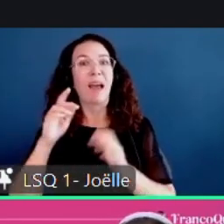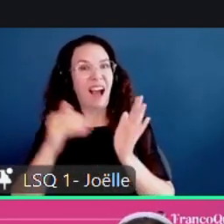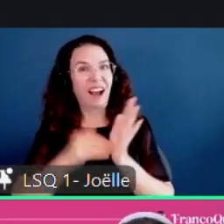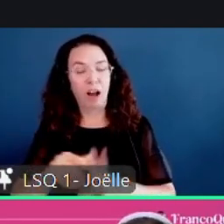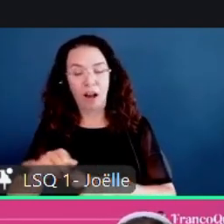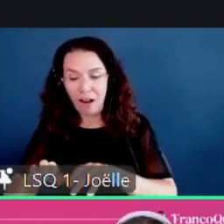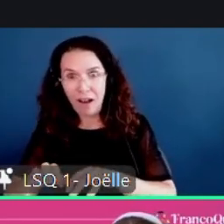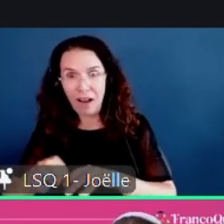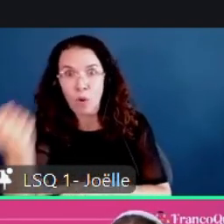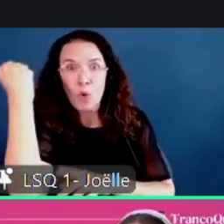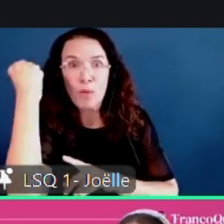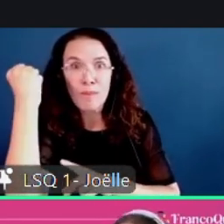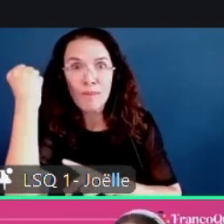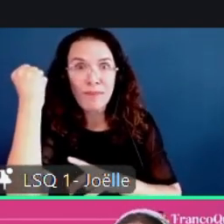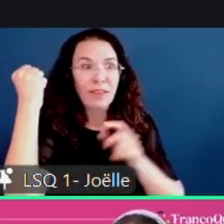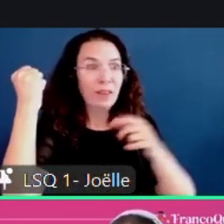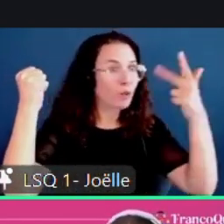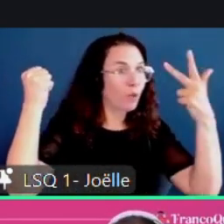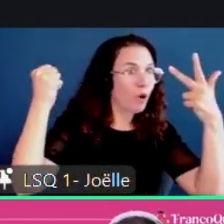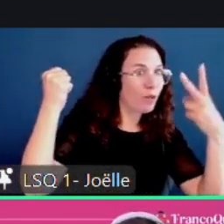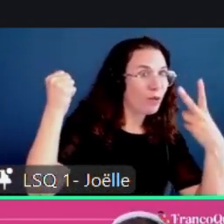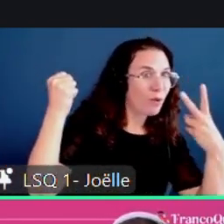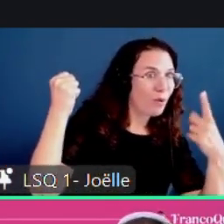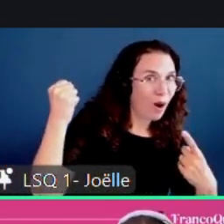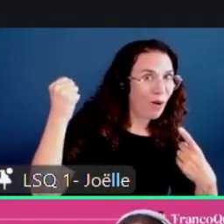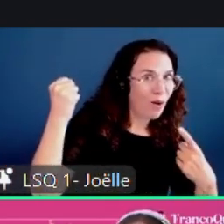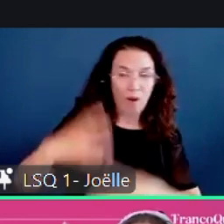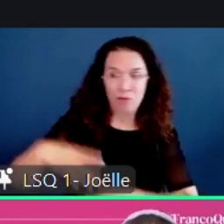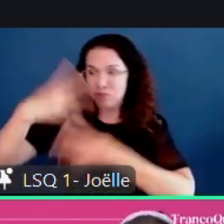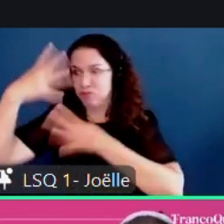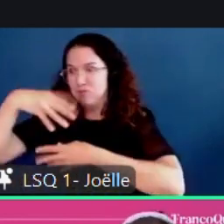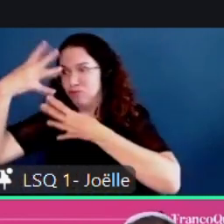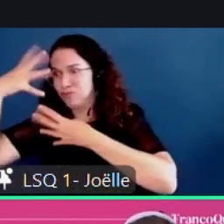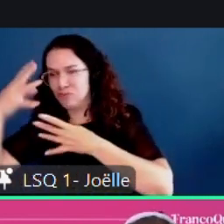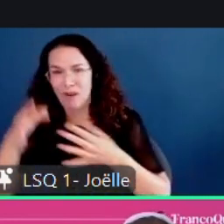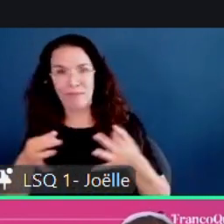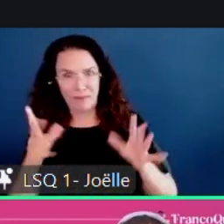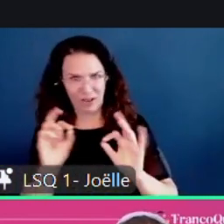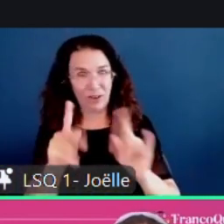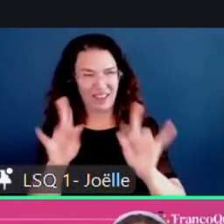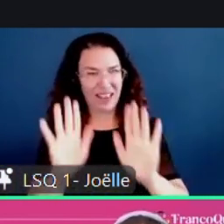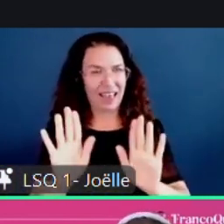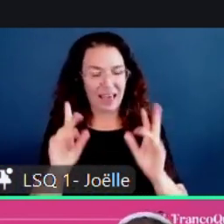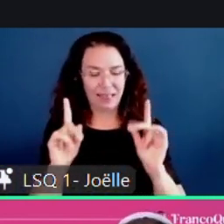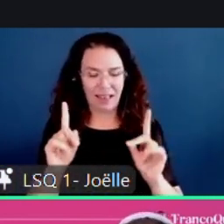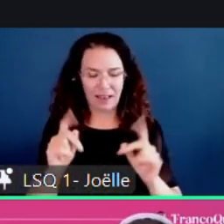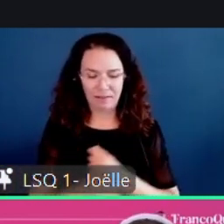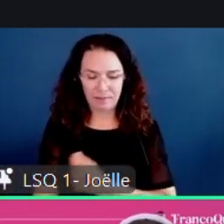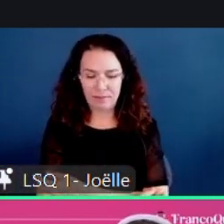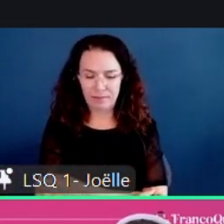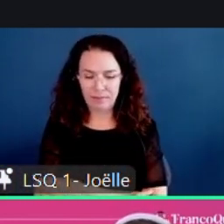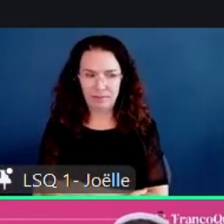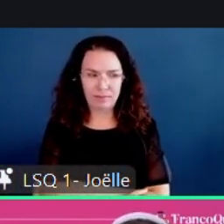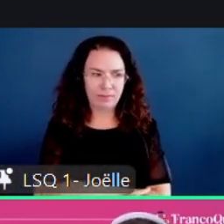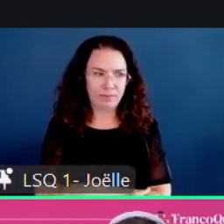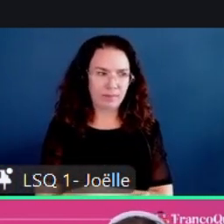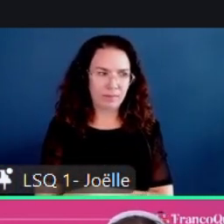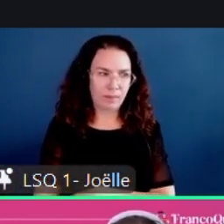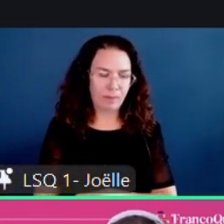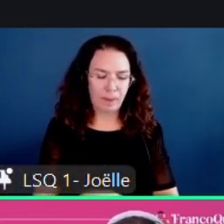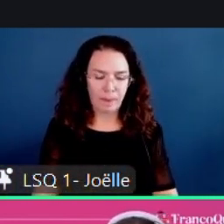tous nos réponses en même temps pour avoir encore cet effet de pluie de réponses. Cette fois-ci, donc, la question,